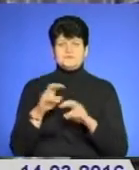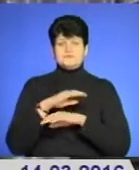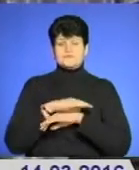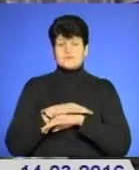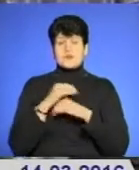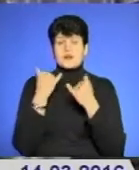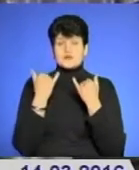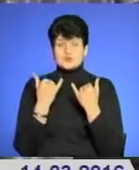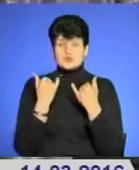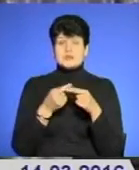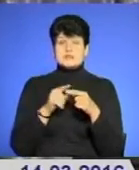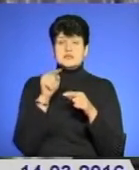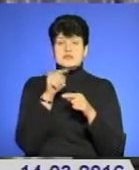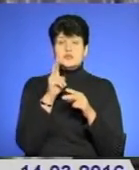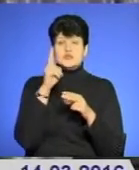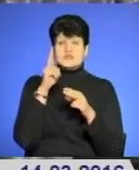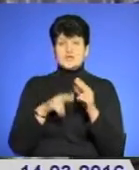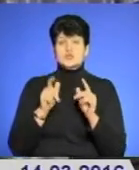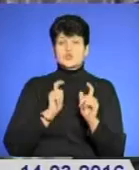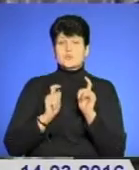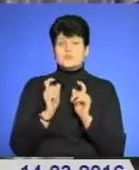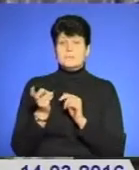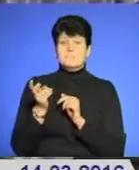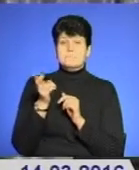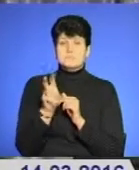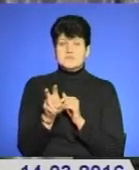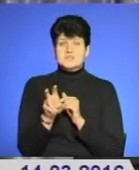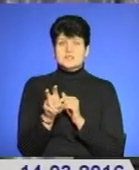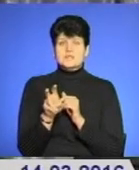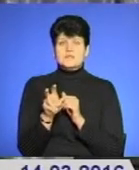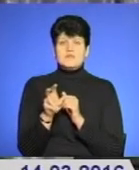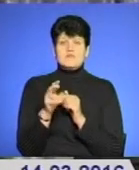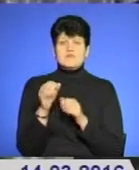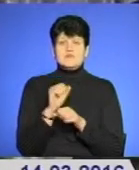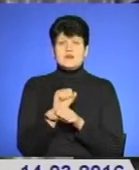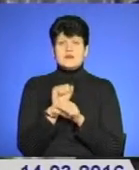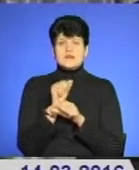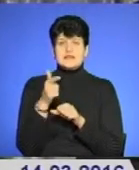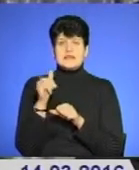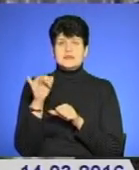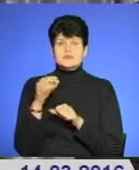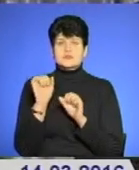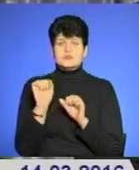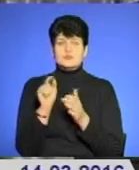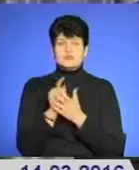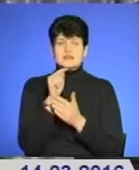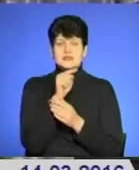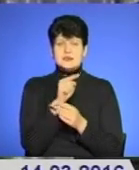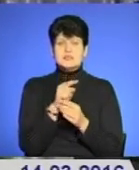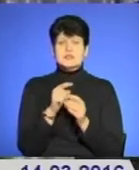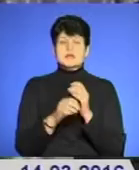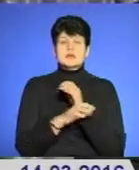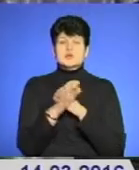лаві, сьогодні це ті, що закінчили університети, пройшли горнило Революції Гідності, змушені там зі зброєю в руках на сході